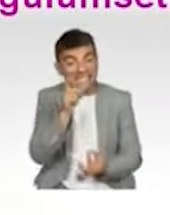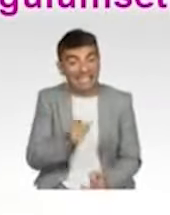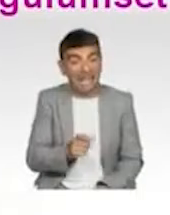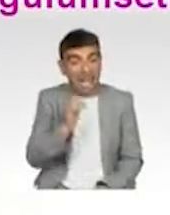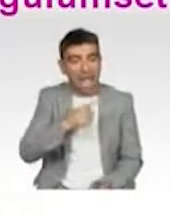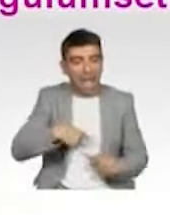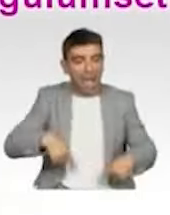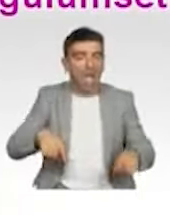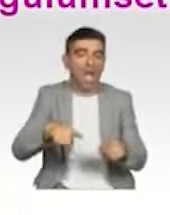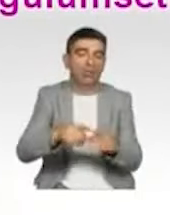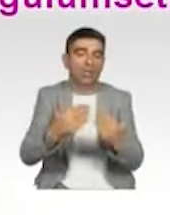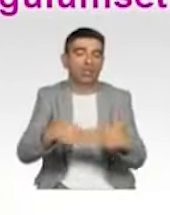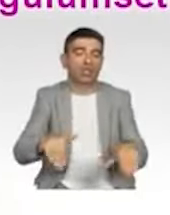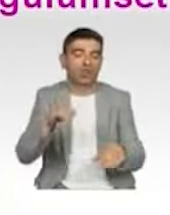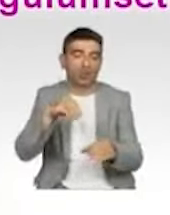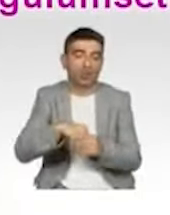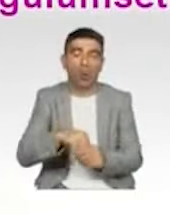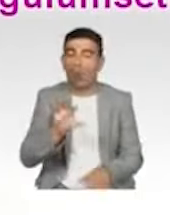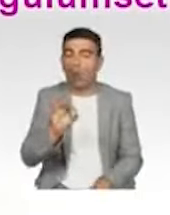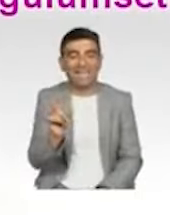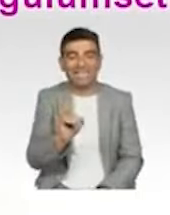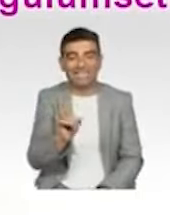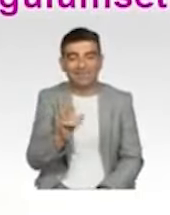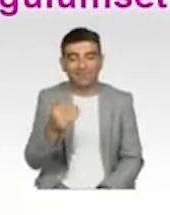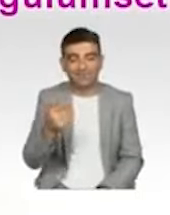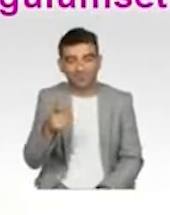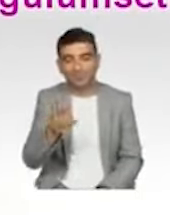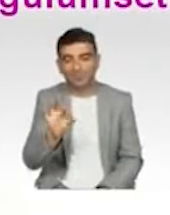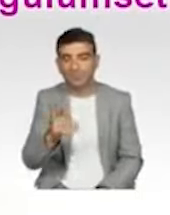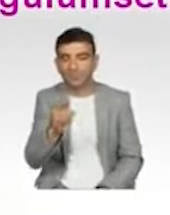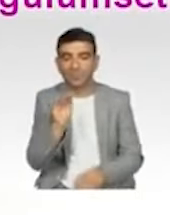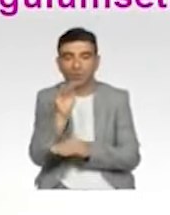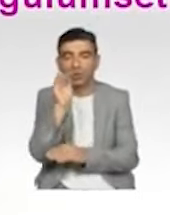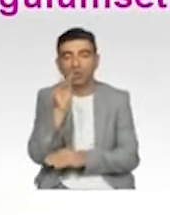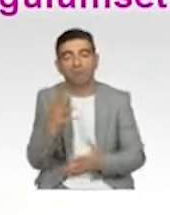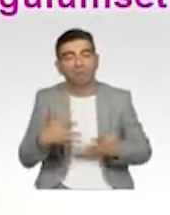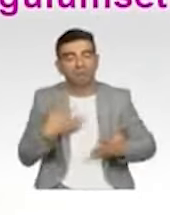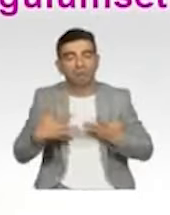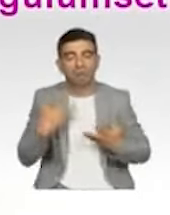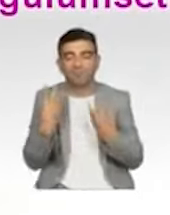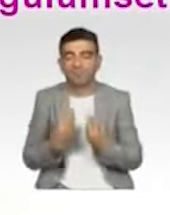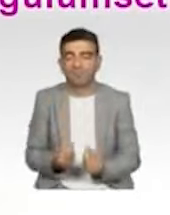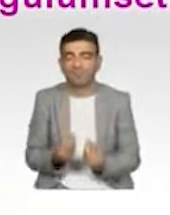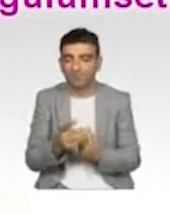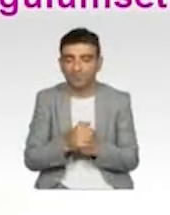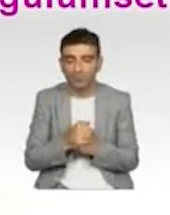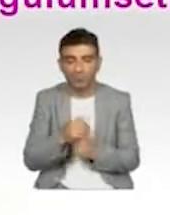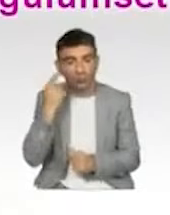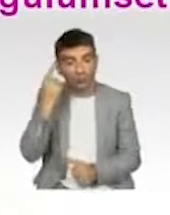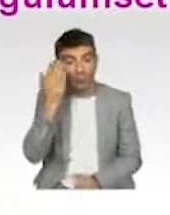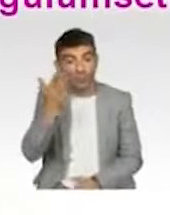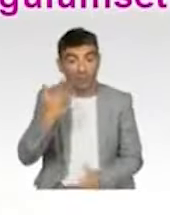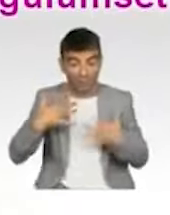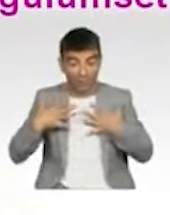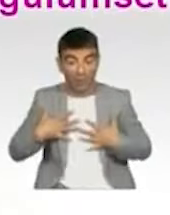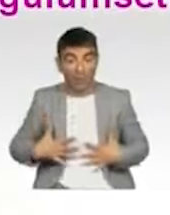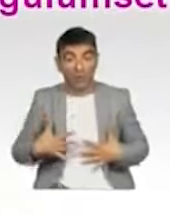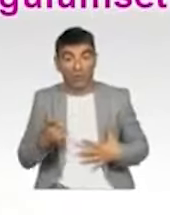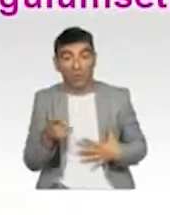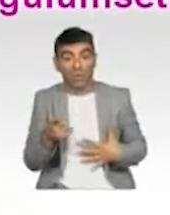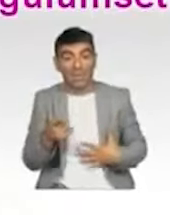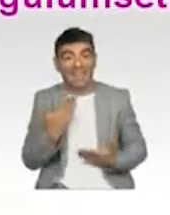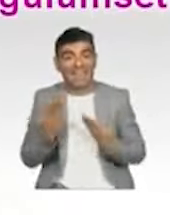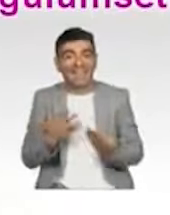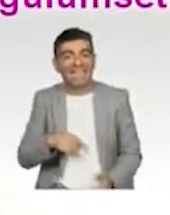şeye sınır koyduğumu düşünüyor. Aslında öyle değil. Böyle yapınca hayat çok daha keyifli oluyor. Bir düzen olmalı. Düşünsenize vücudunuzun hani